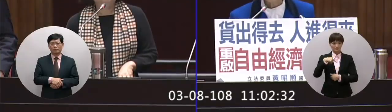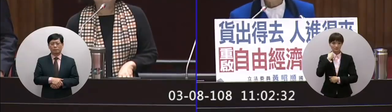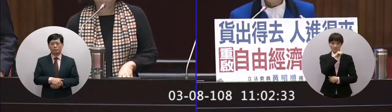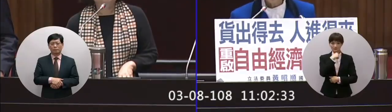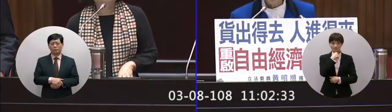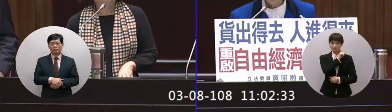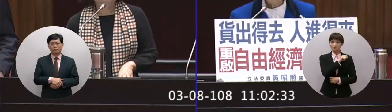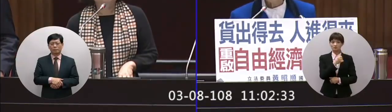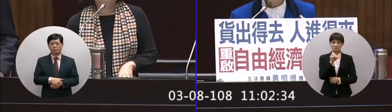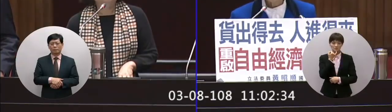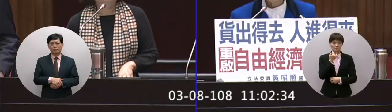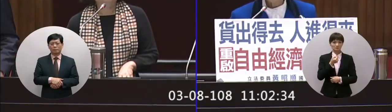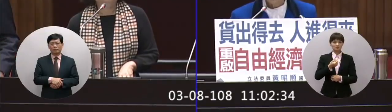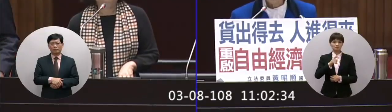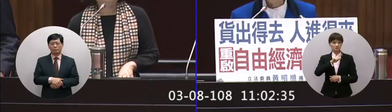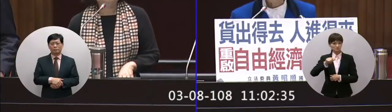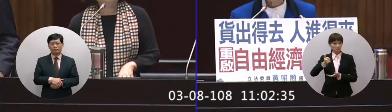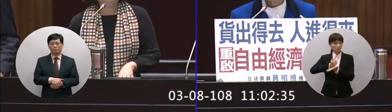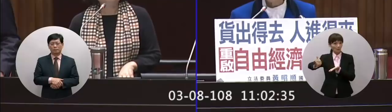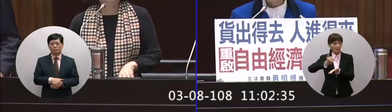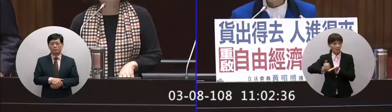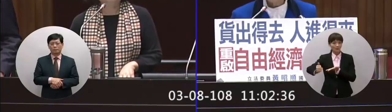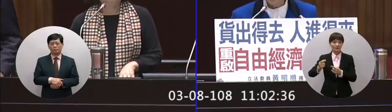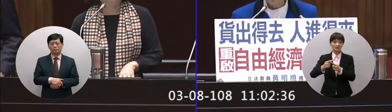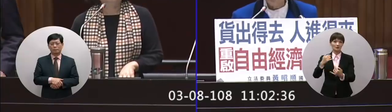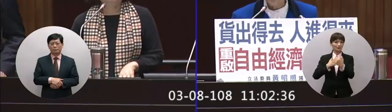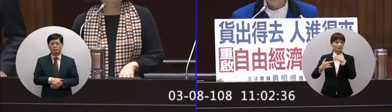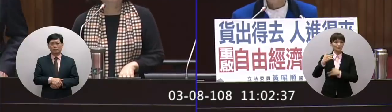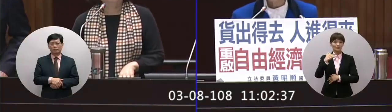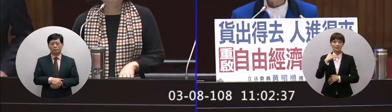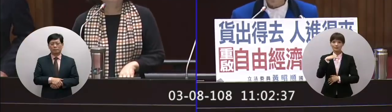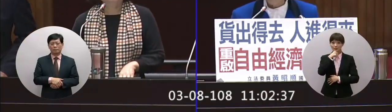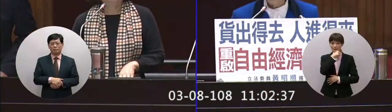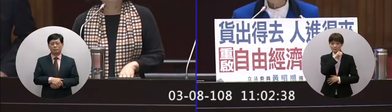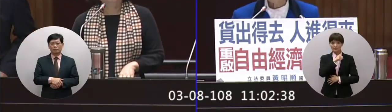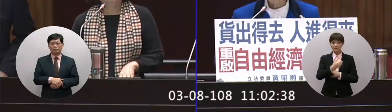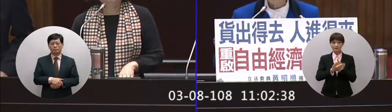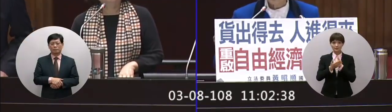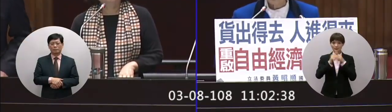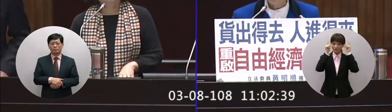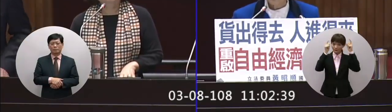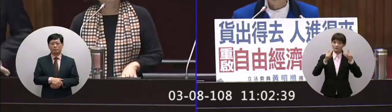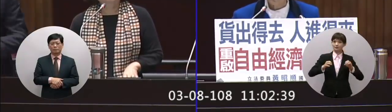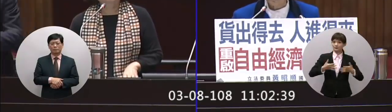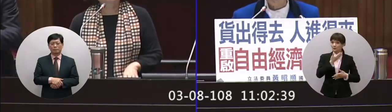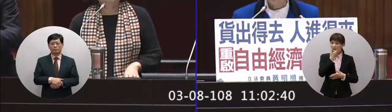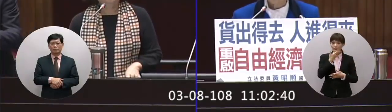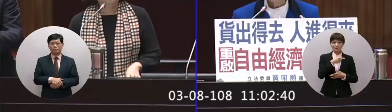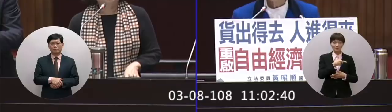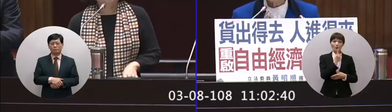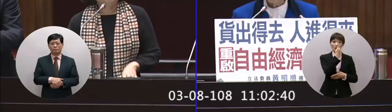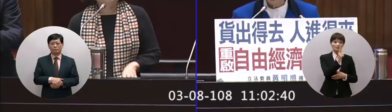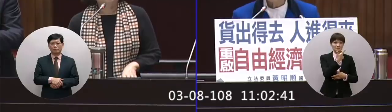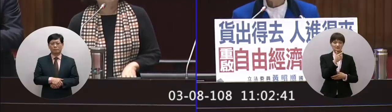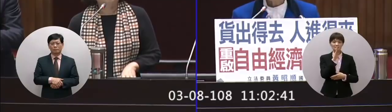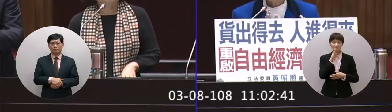正的让货出去人进来，高雄发大财，转变成大家一起发大财。